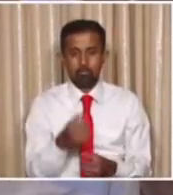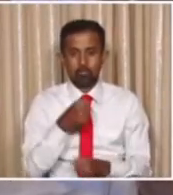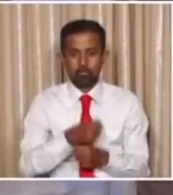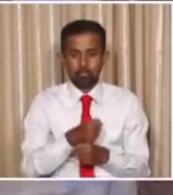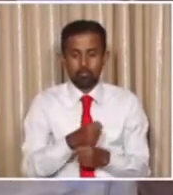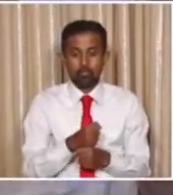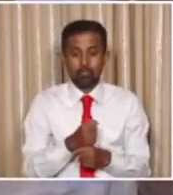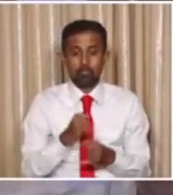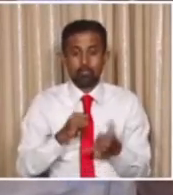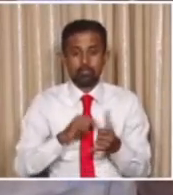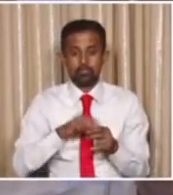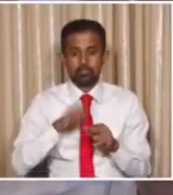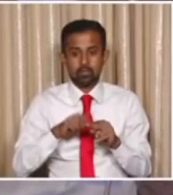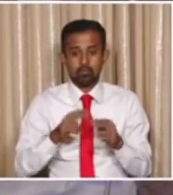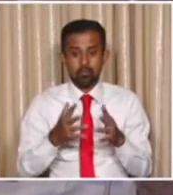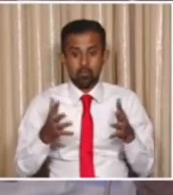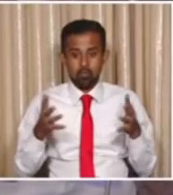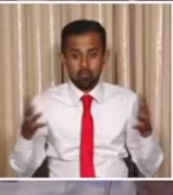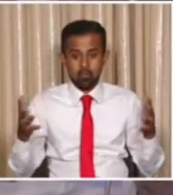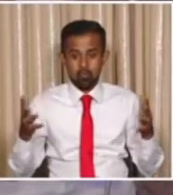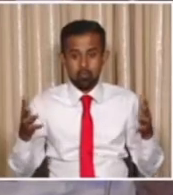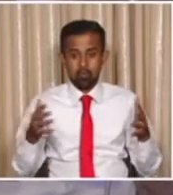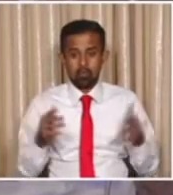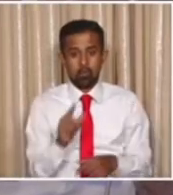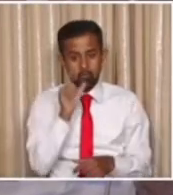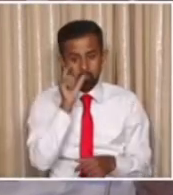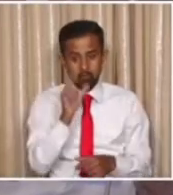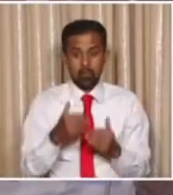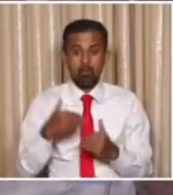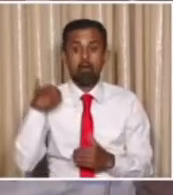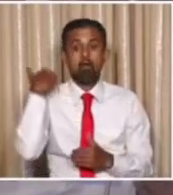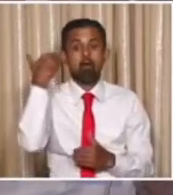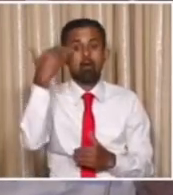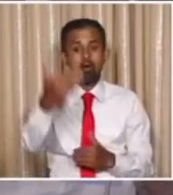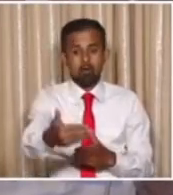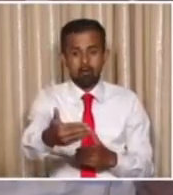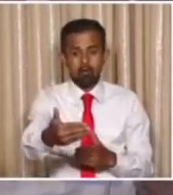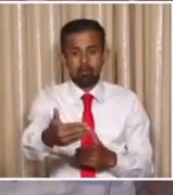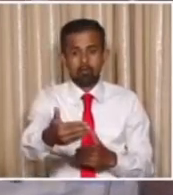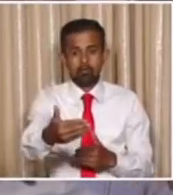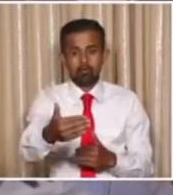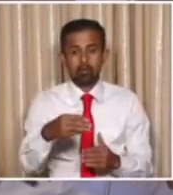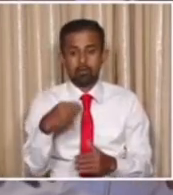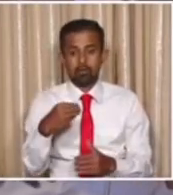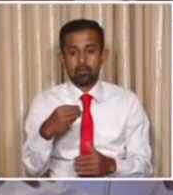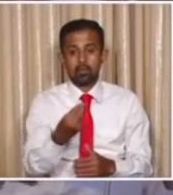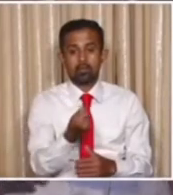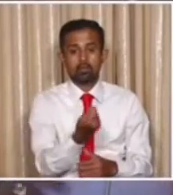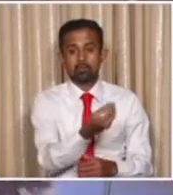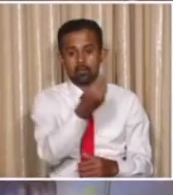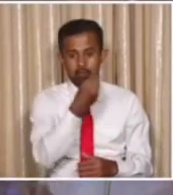රාජ්‍ය සේවය මේ ආකාරයෙන් පුළුල් යන ප්‍රමාණය අනුව අනාගතයේ යම් දවසකදී ණයට මුදල් අරන්